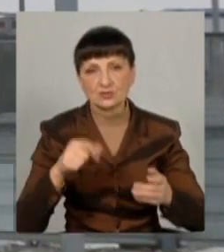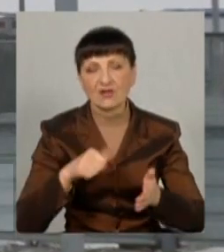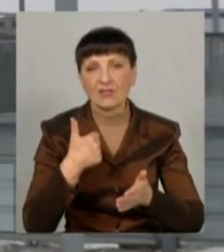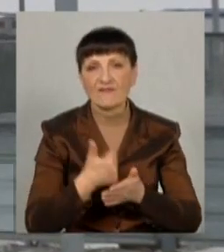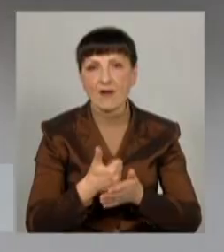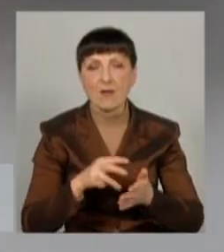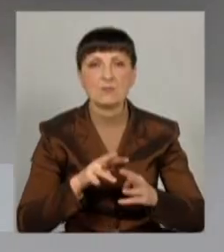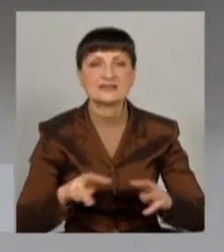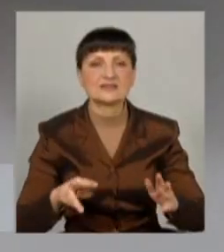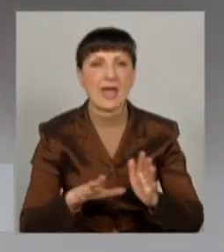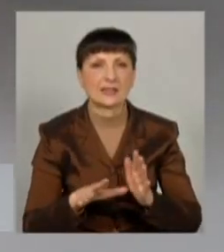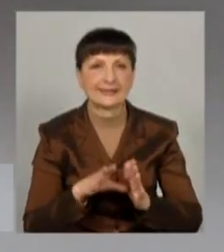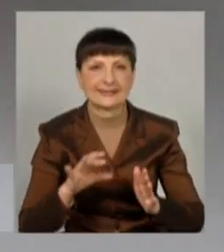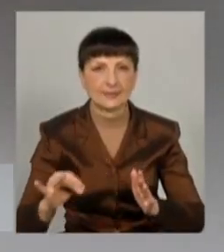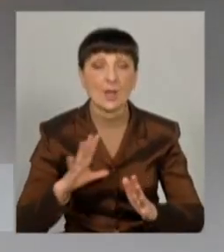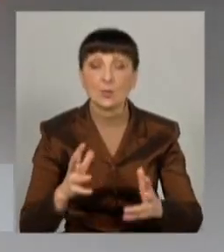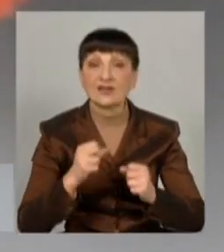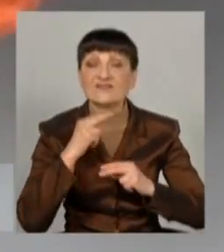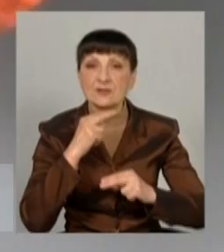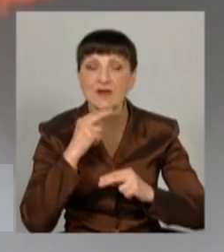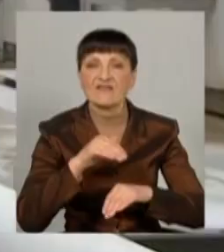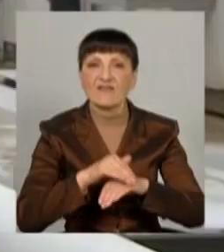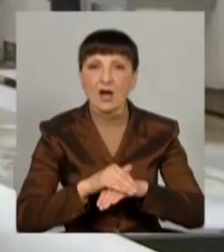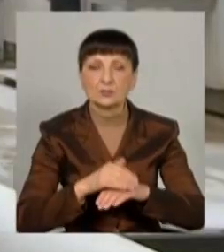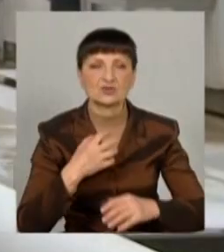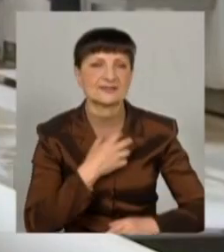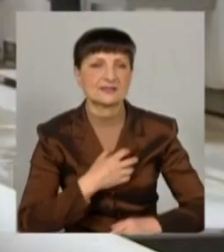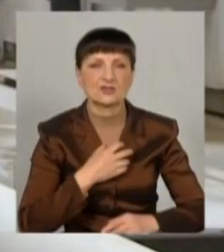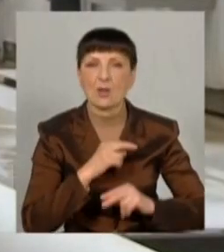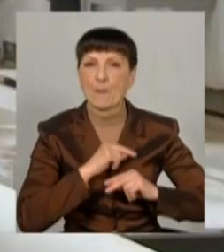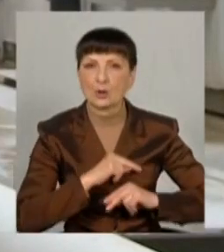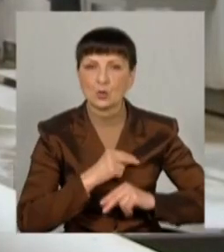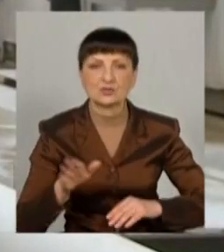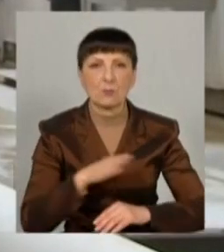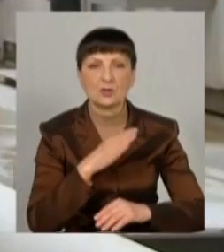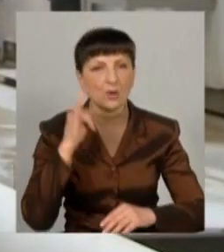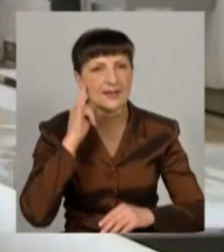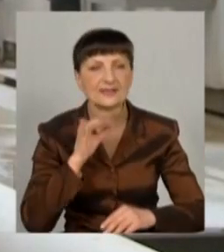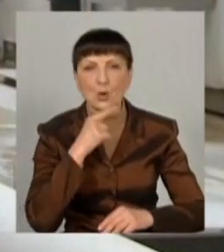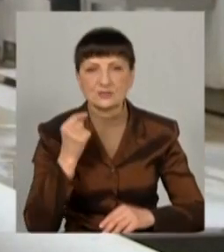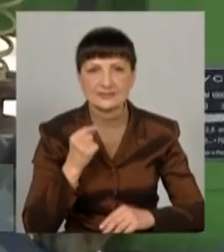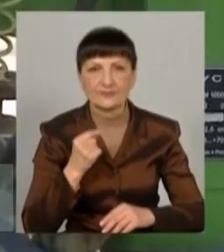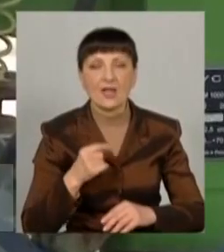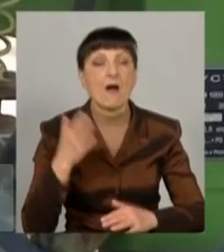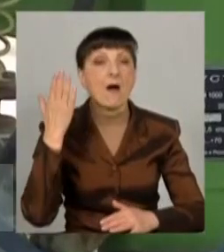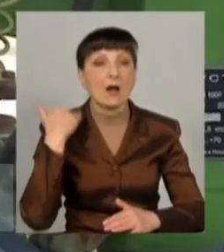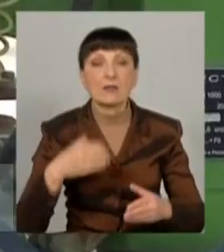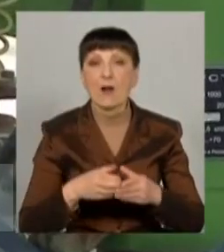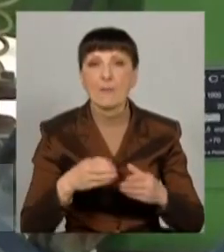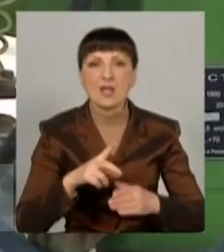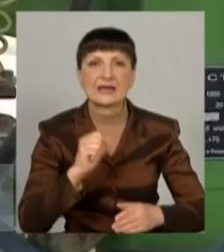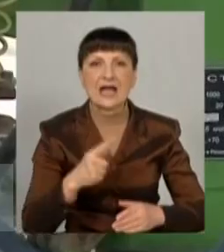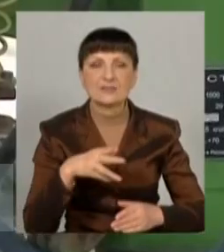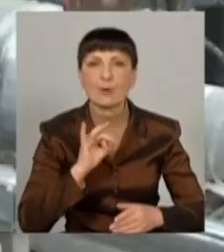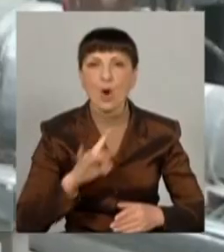Алмасадам Саткалиев. При этом будут приниматься во внимание факторы стратегического партнерства между странами, отметил он. Напомню, ранее компания